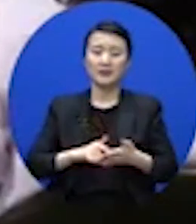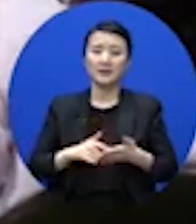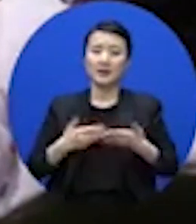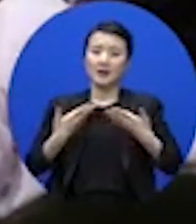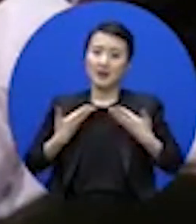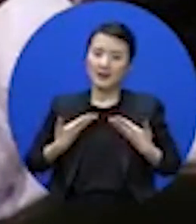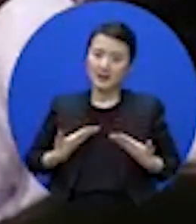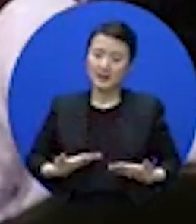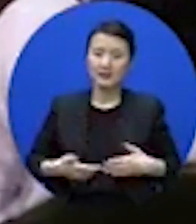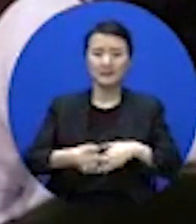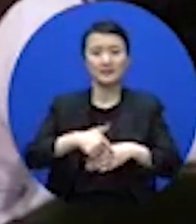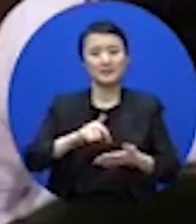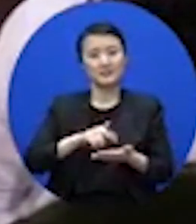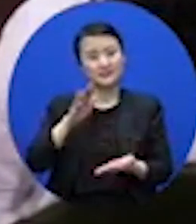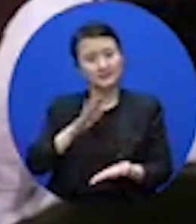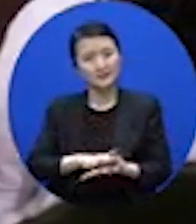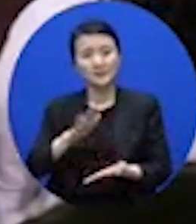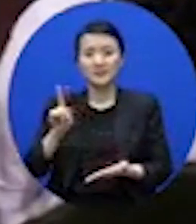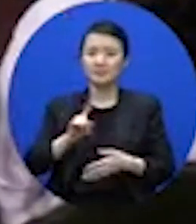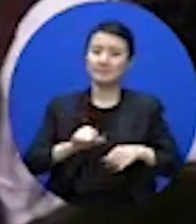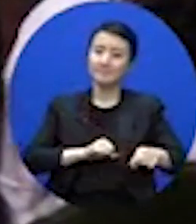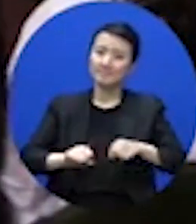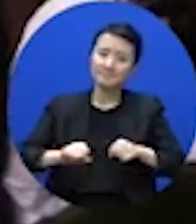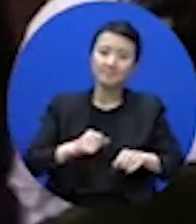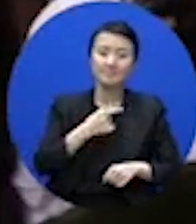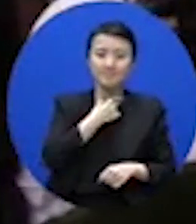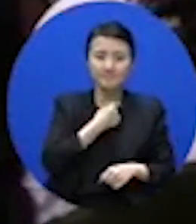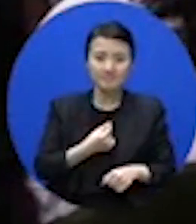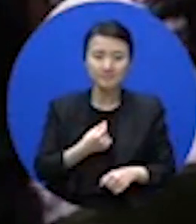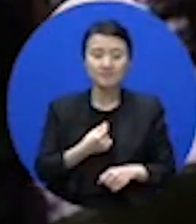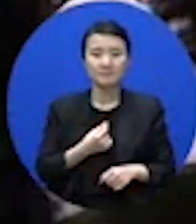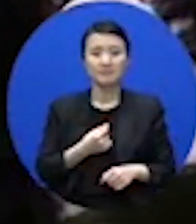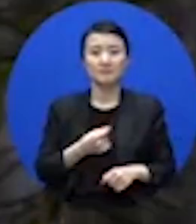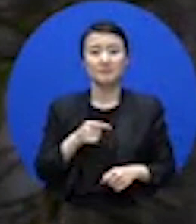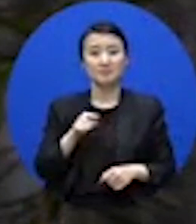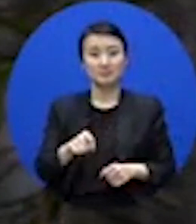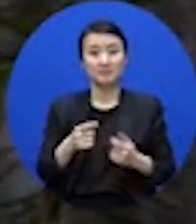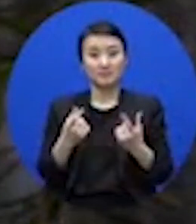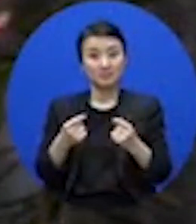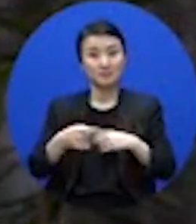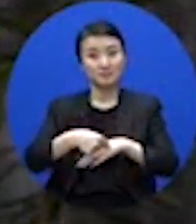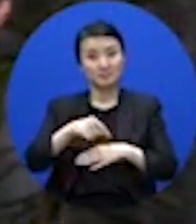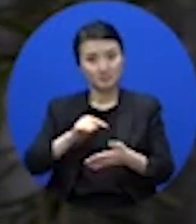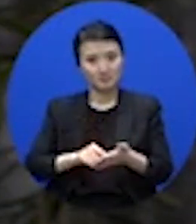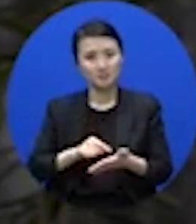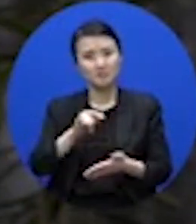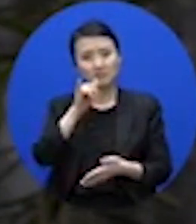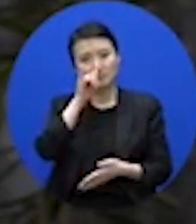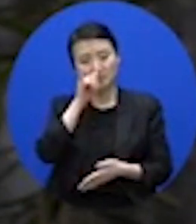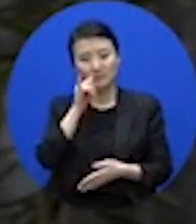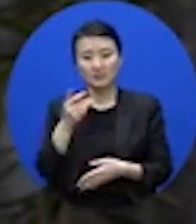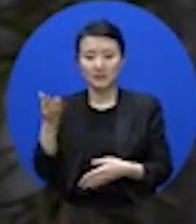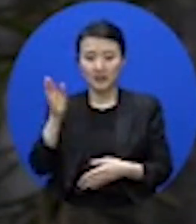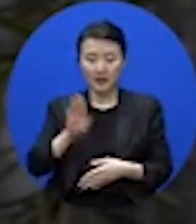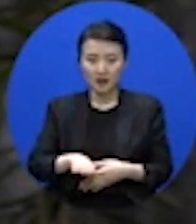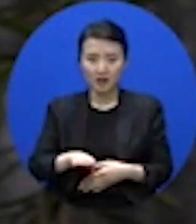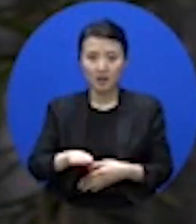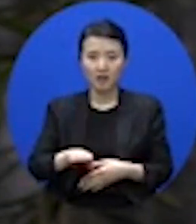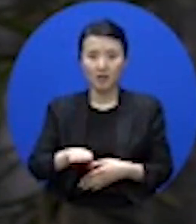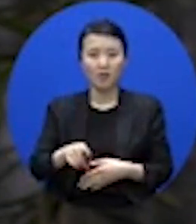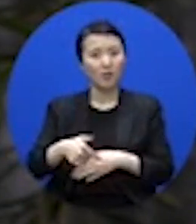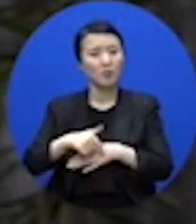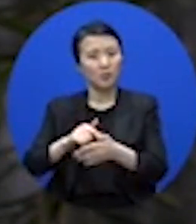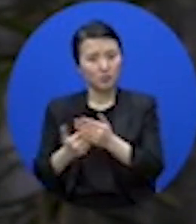기쁘고 열정적이고 뭔가를 하고 싶고 뭔가를 주고 싶고 내가 일을 꼭 하고 싶은 이런 마음들도 여러 가지가 생긴다는